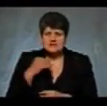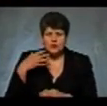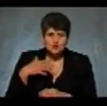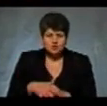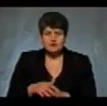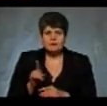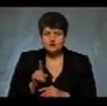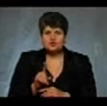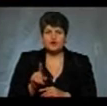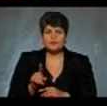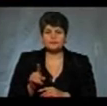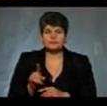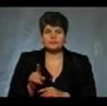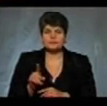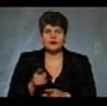що зброя – це